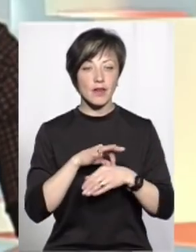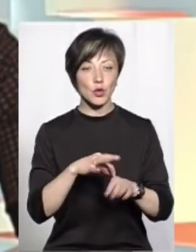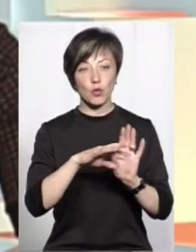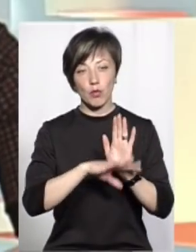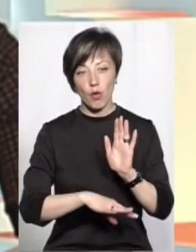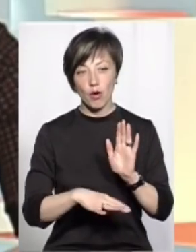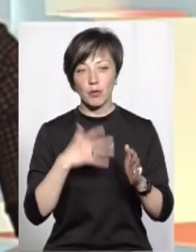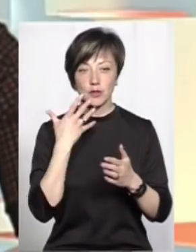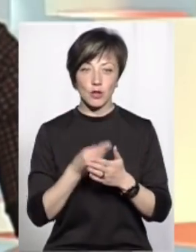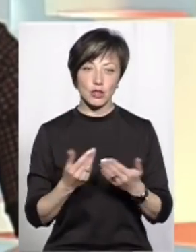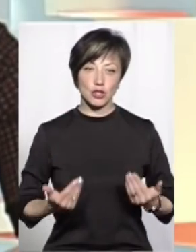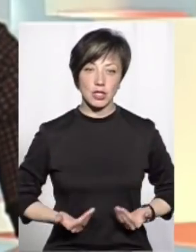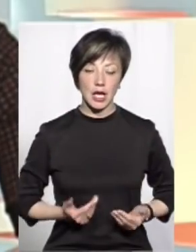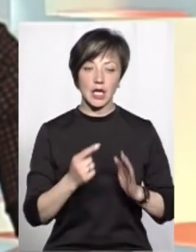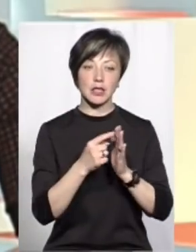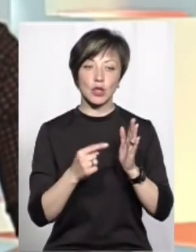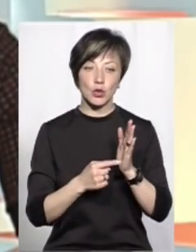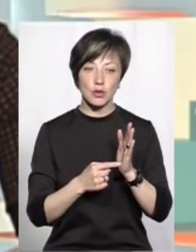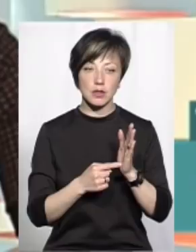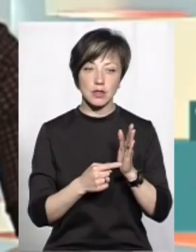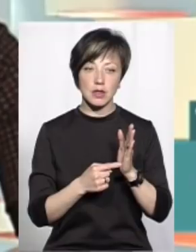про своє життя.